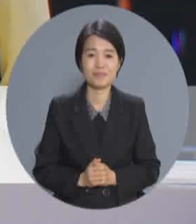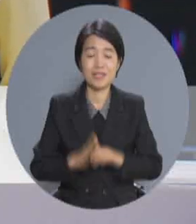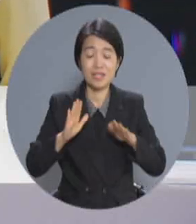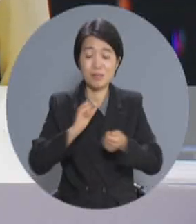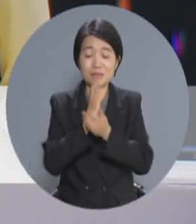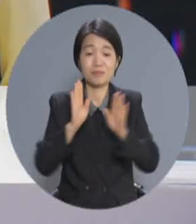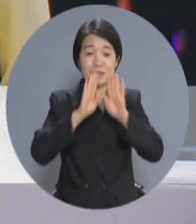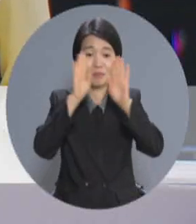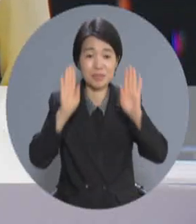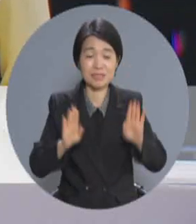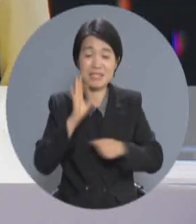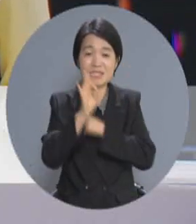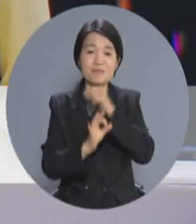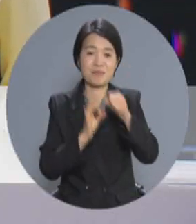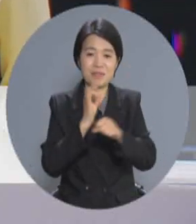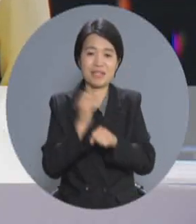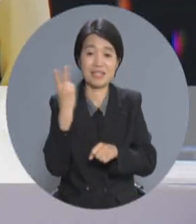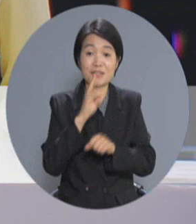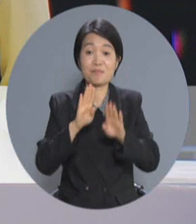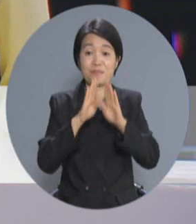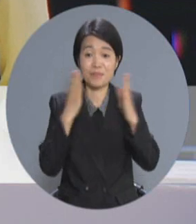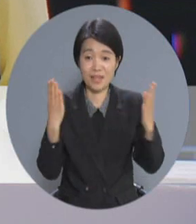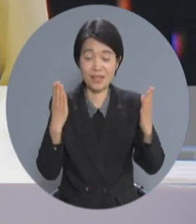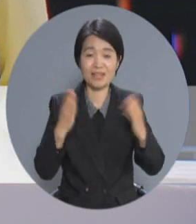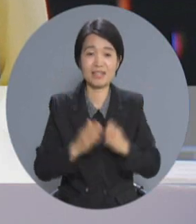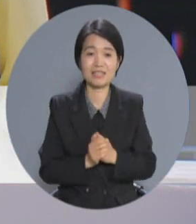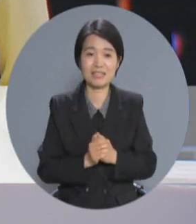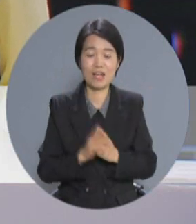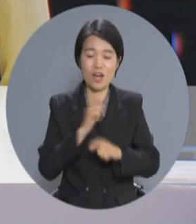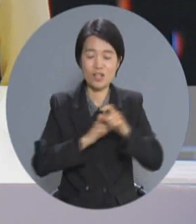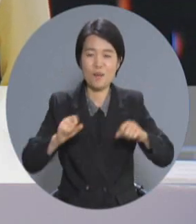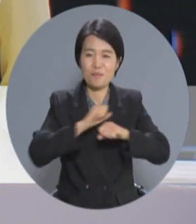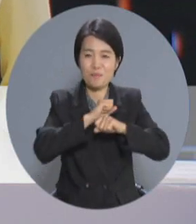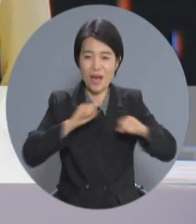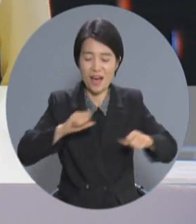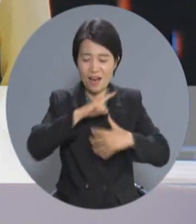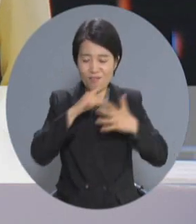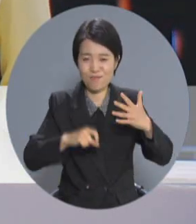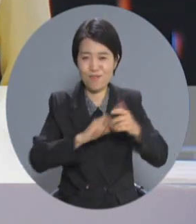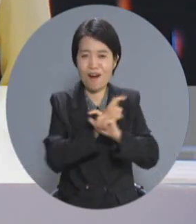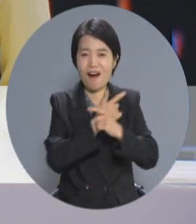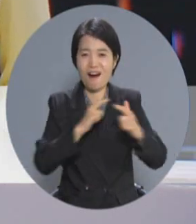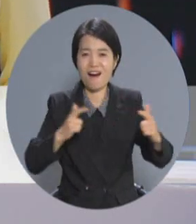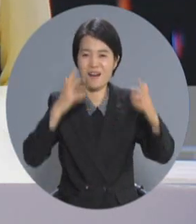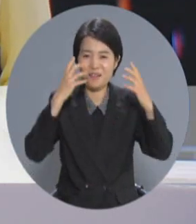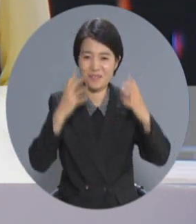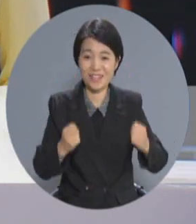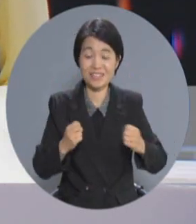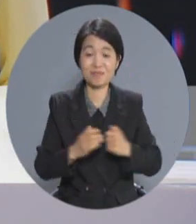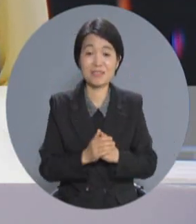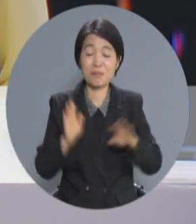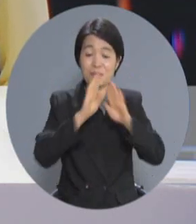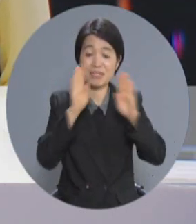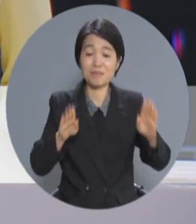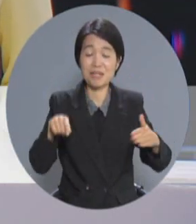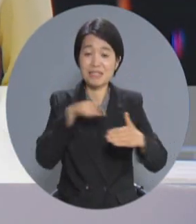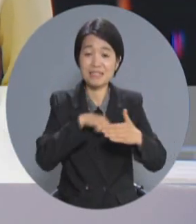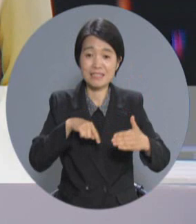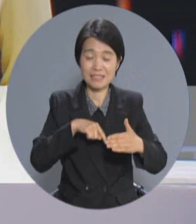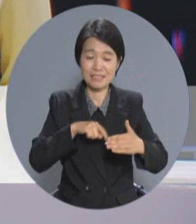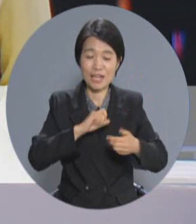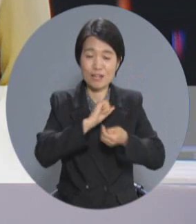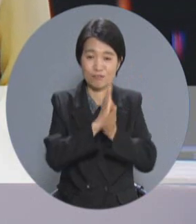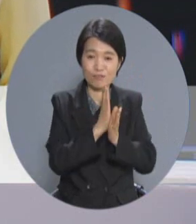이번 정원박람회는 10년 만에 다시 열리는 만큼 규모는 커지고 내용은 풍부해졌습니다. 박람회장은